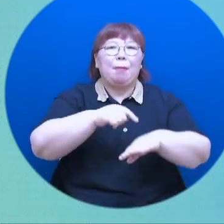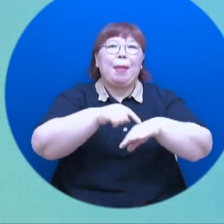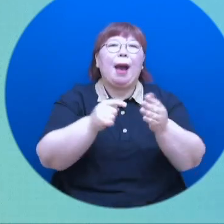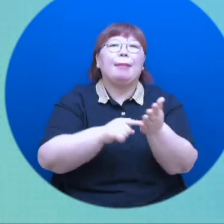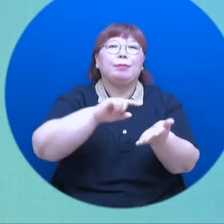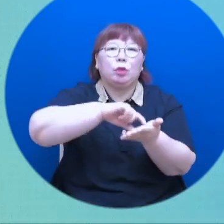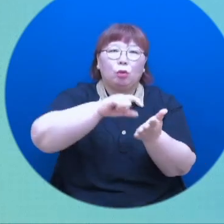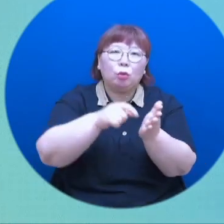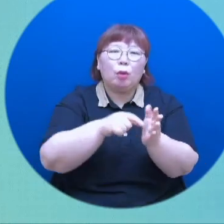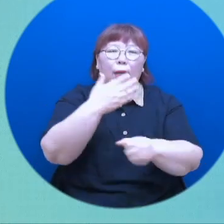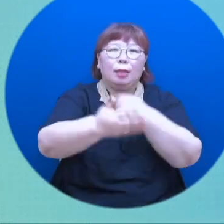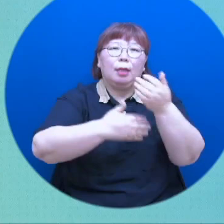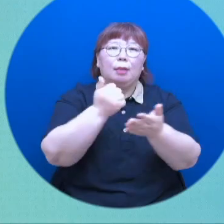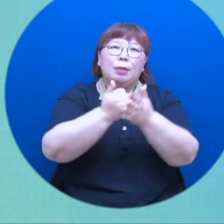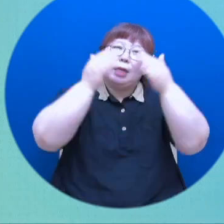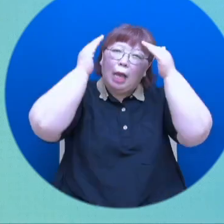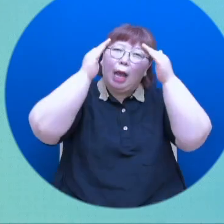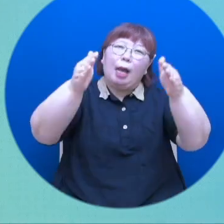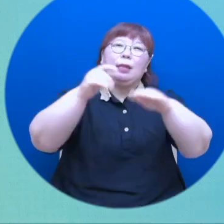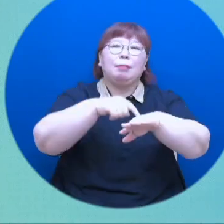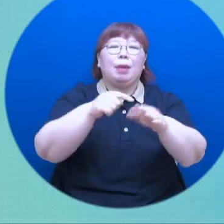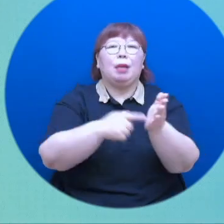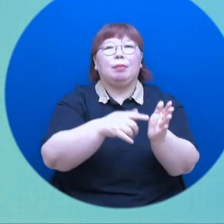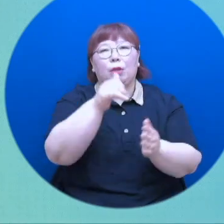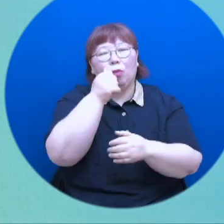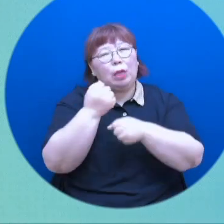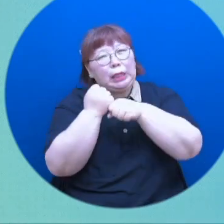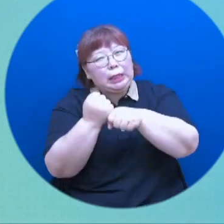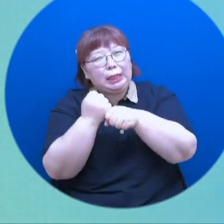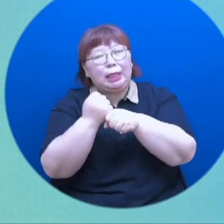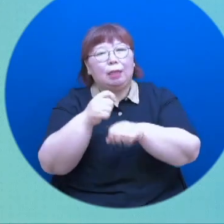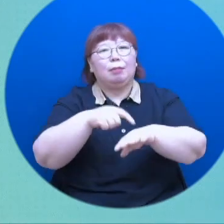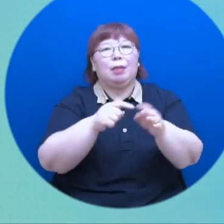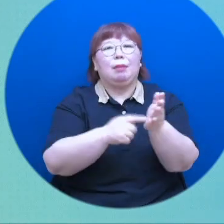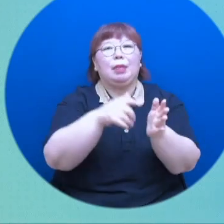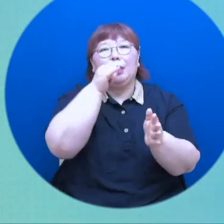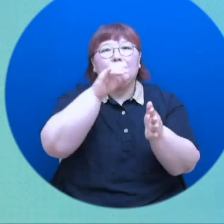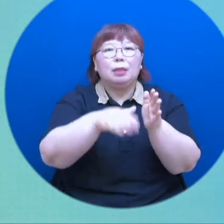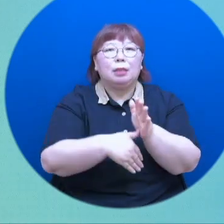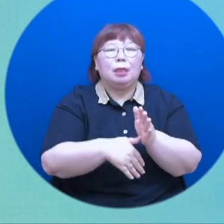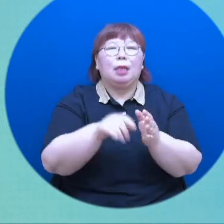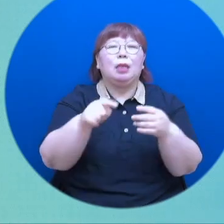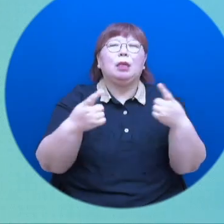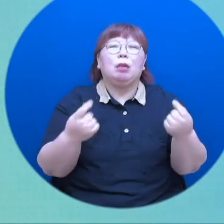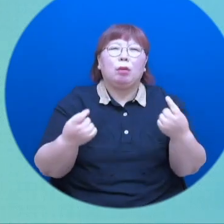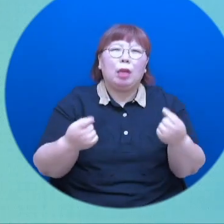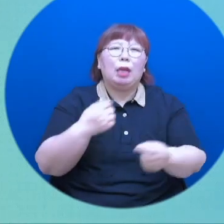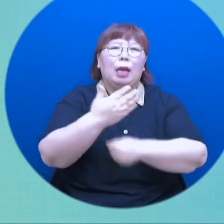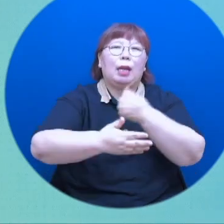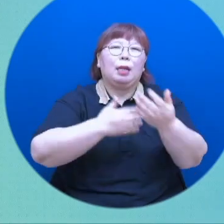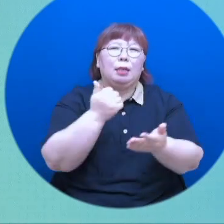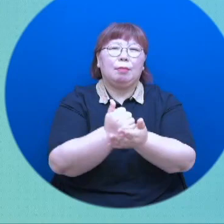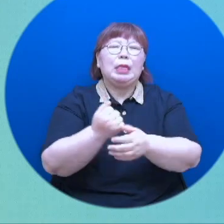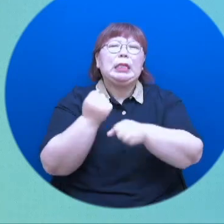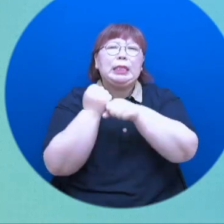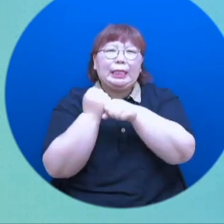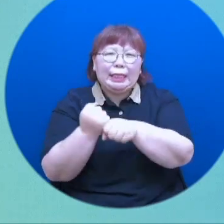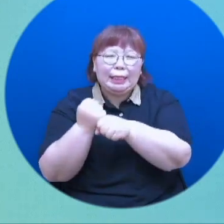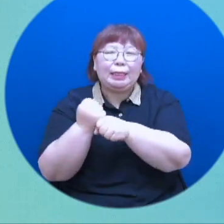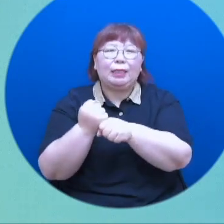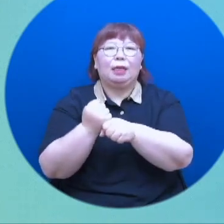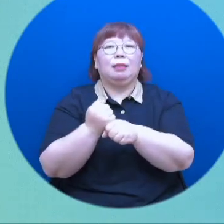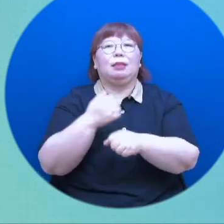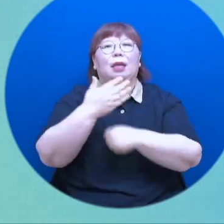하나님께로 향하는 믿음과 하나님을 의지하게 될 때에 그같이 하나님을 바라보고 의지하는 그들,